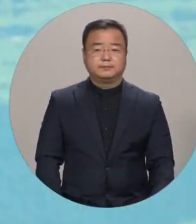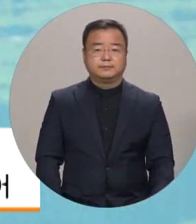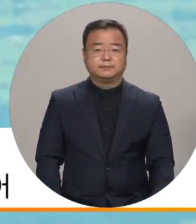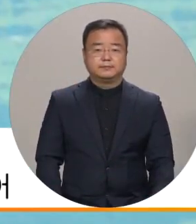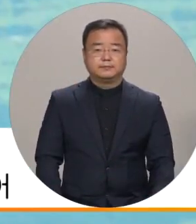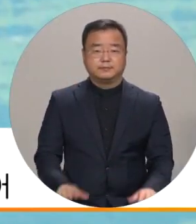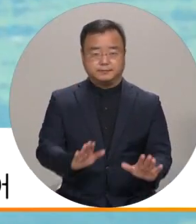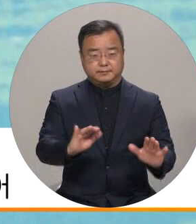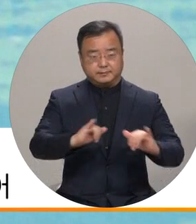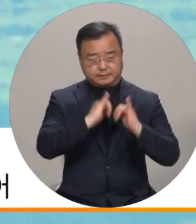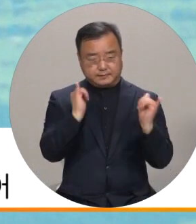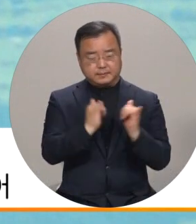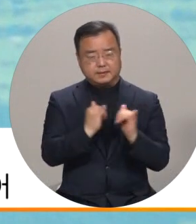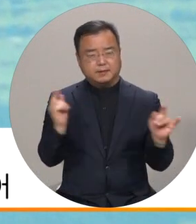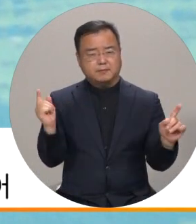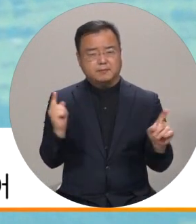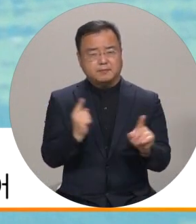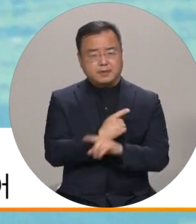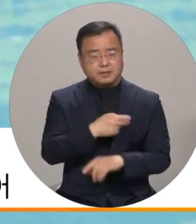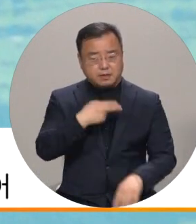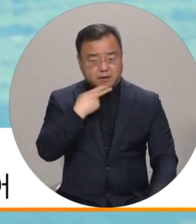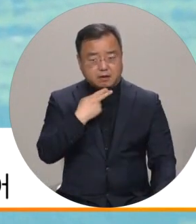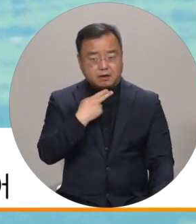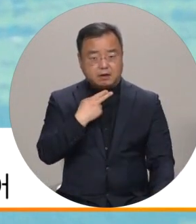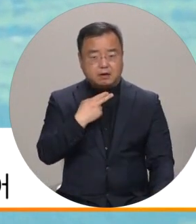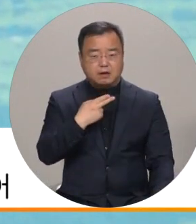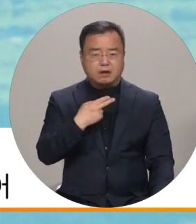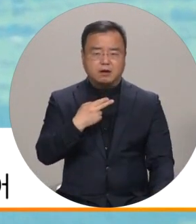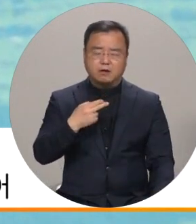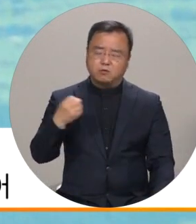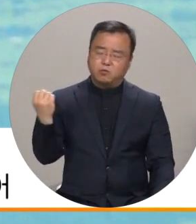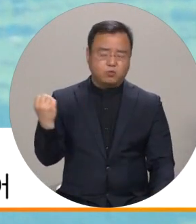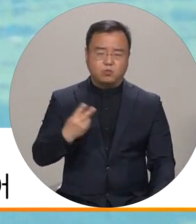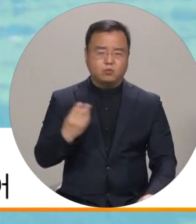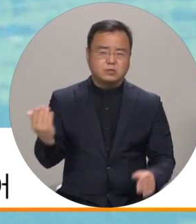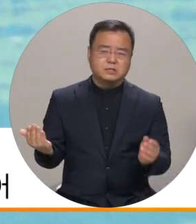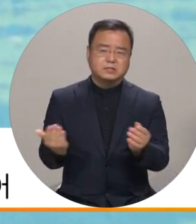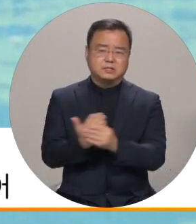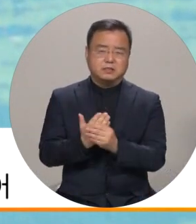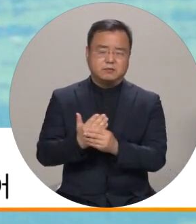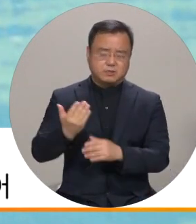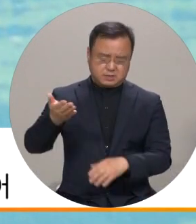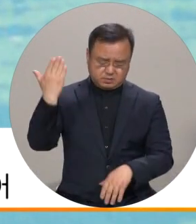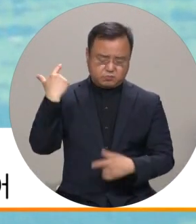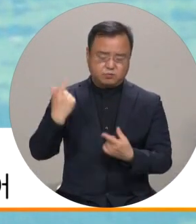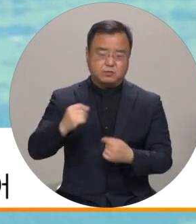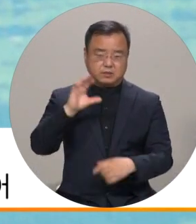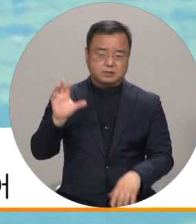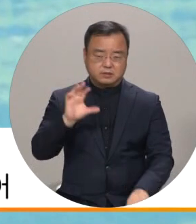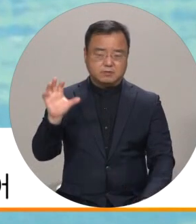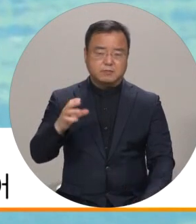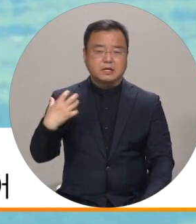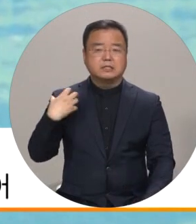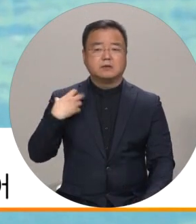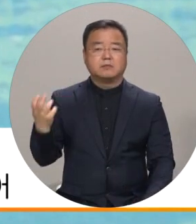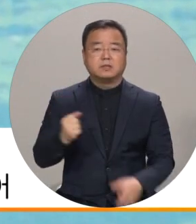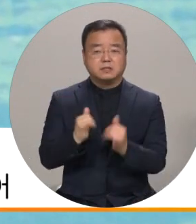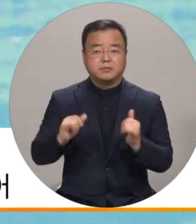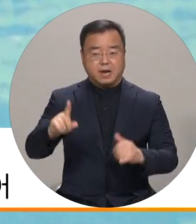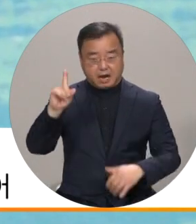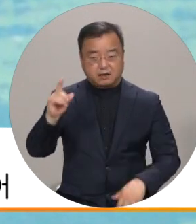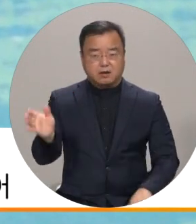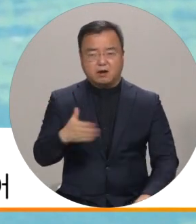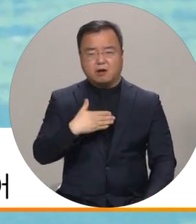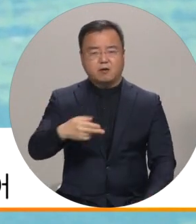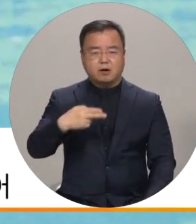이 사회가 바뀌지 않는다면 언제든 그때와 같은 재난이 책임지는 사람이 하나도 없어서 일어나는 이